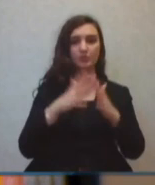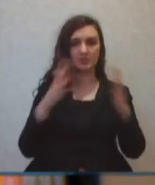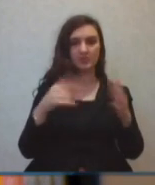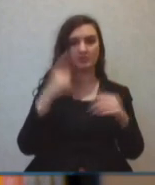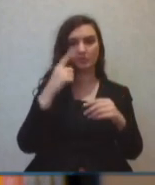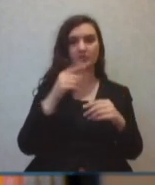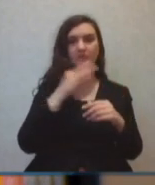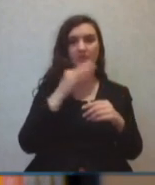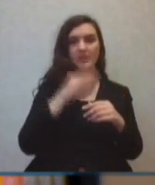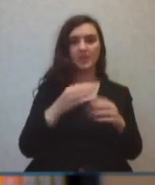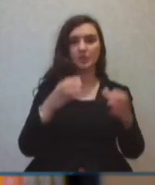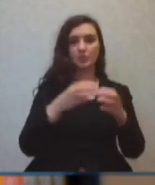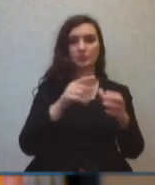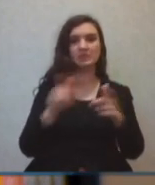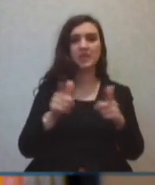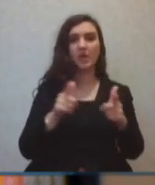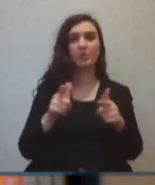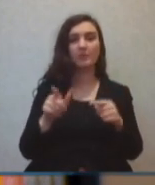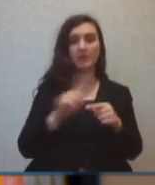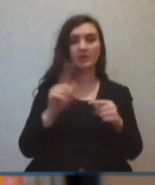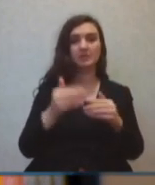ვიდრე მოწყვლადობა, ანუ მზაობა, გარკვეული